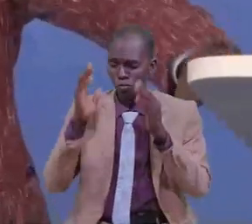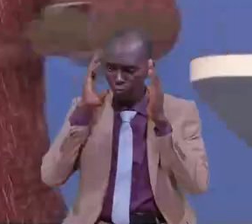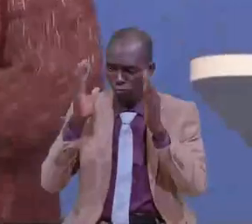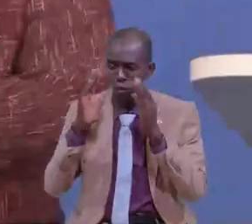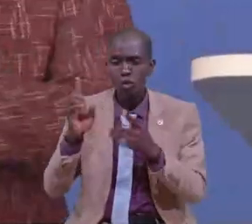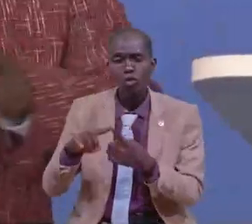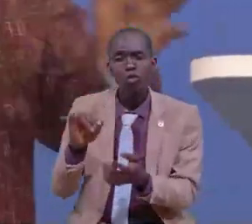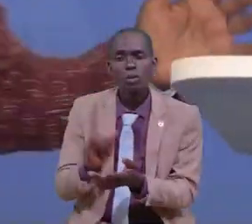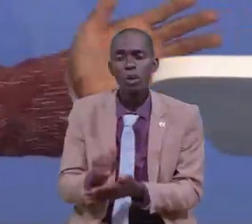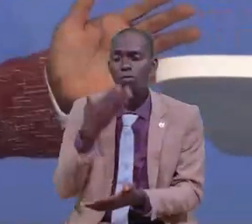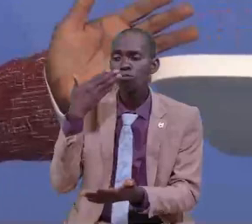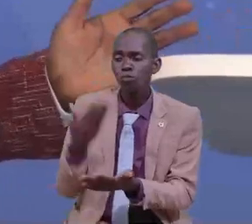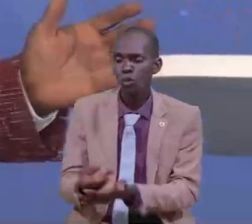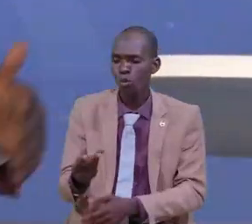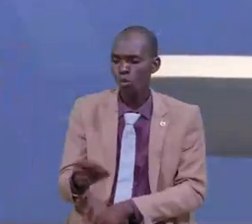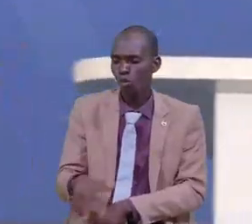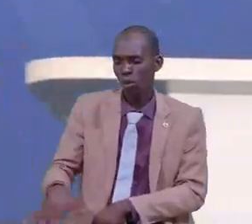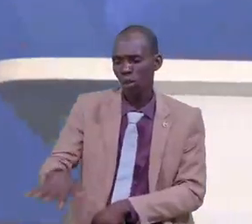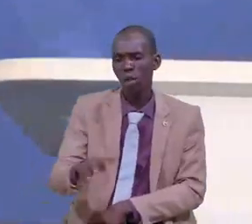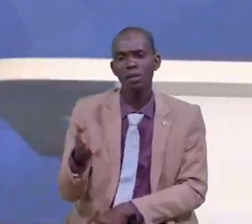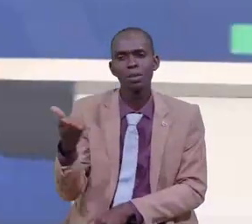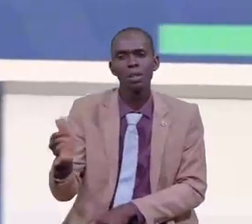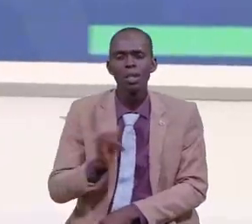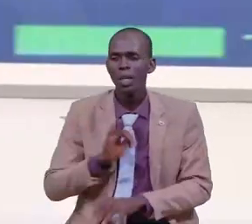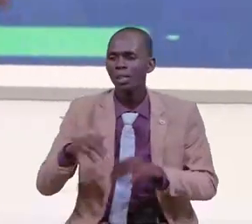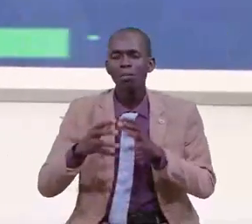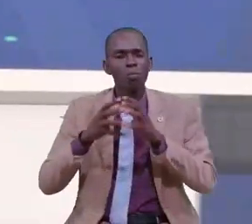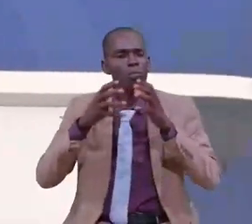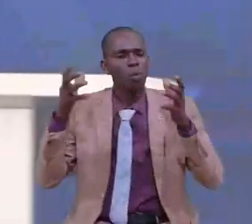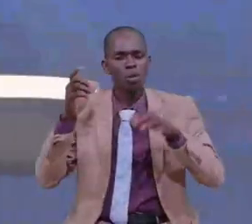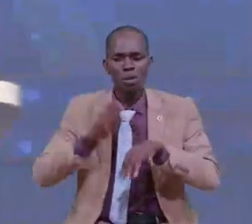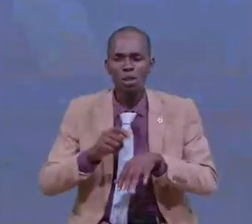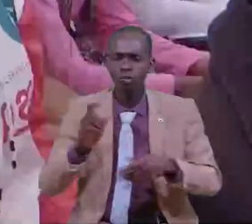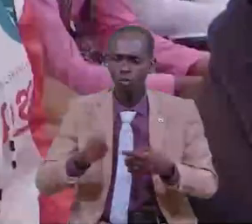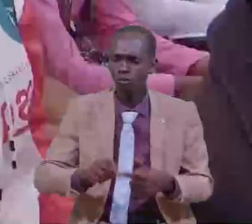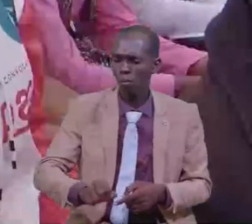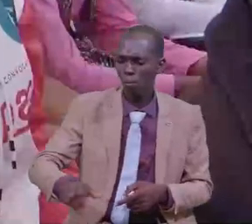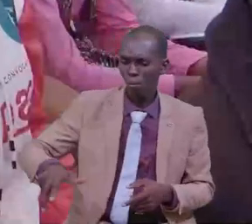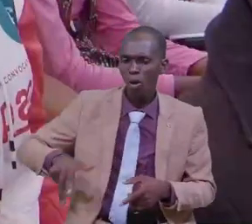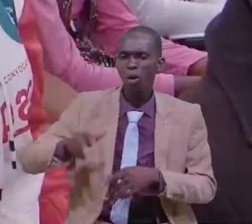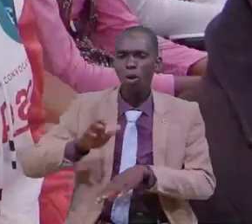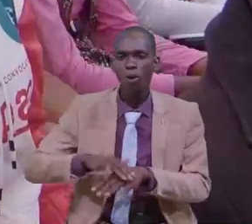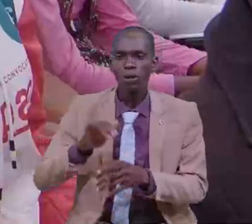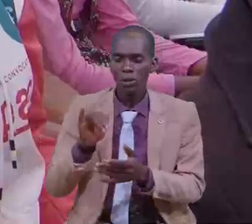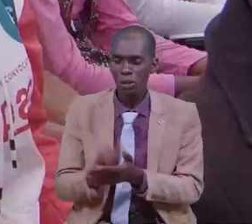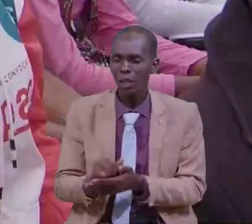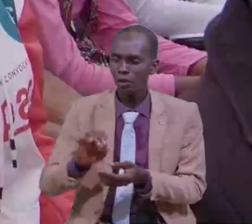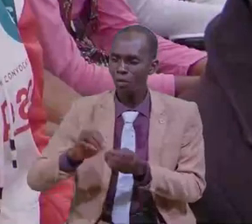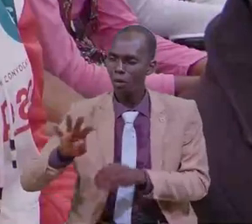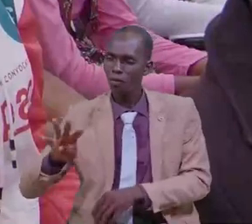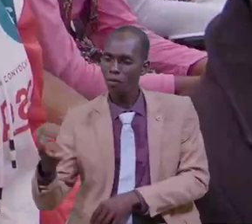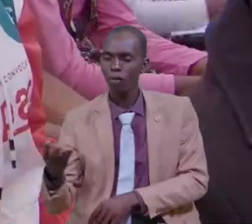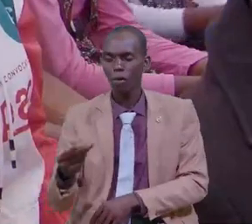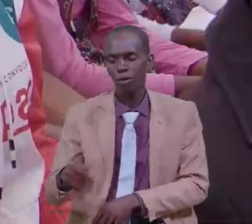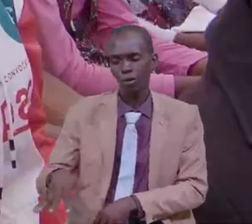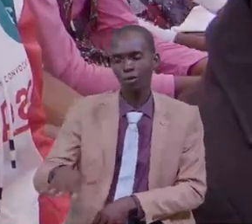à la quatrième terre. Je donne plus de temps en semant sur la